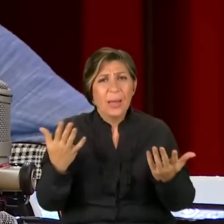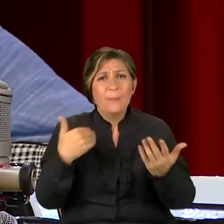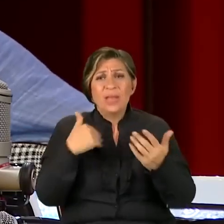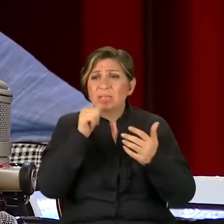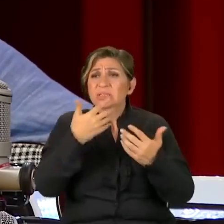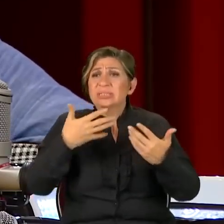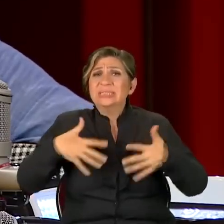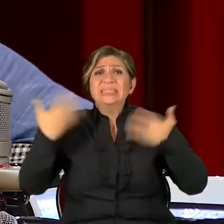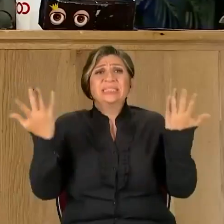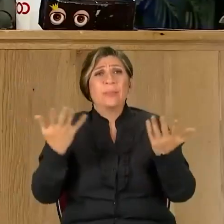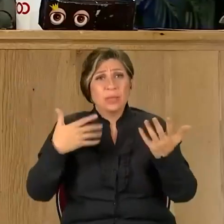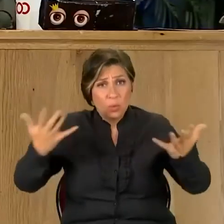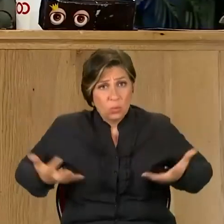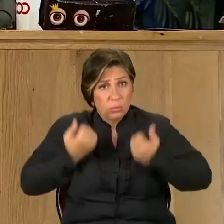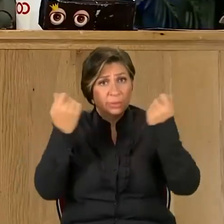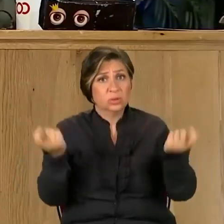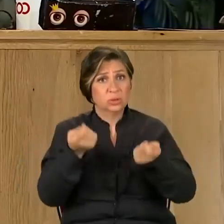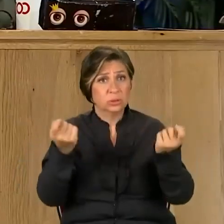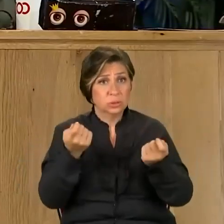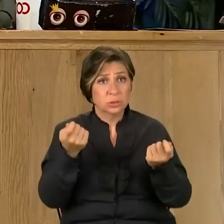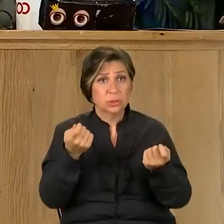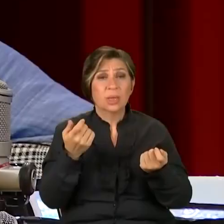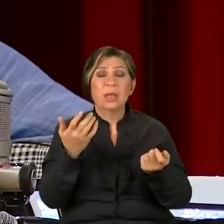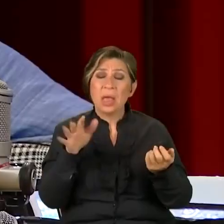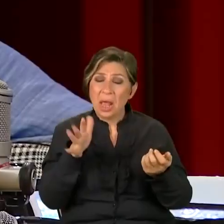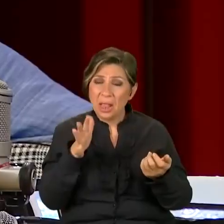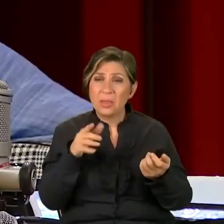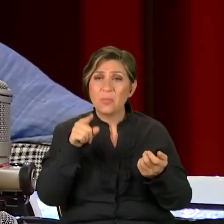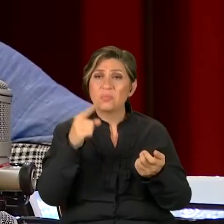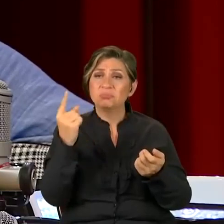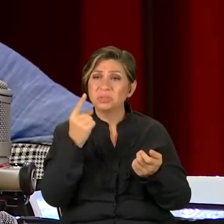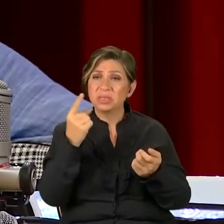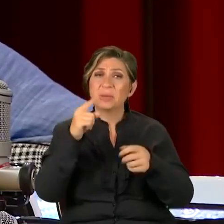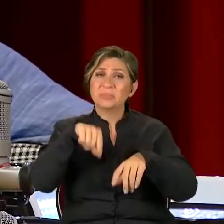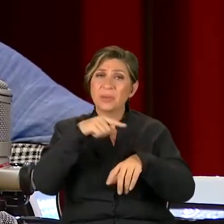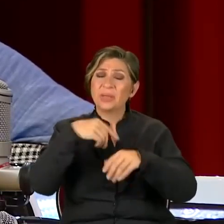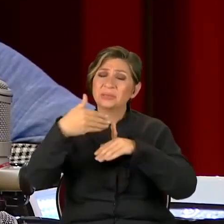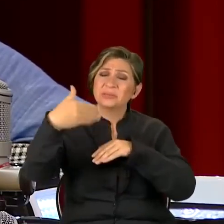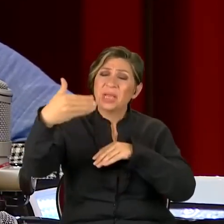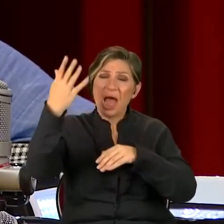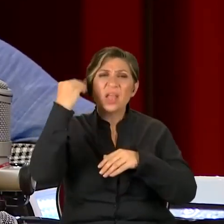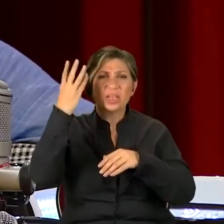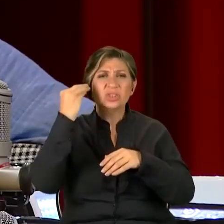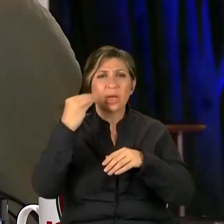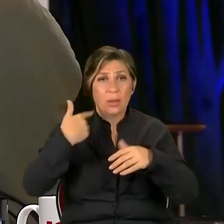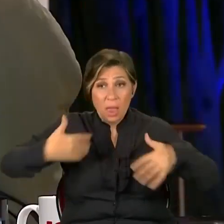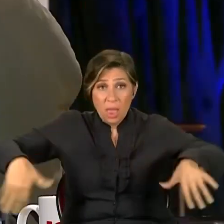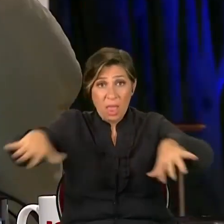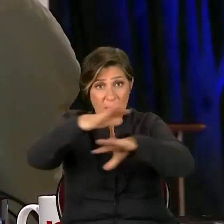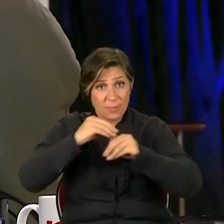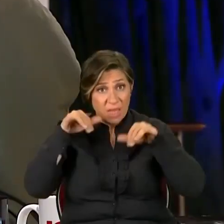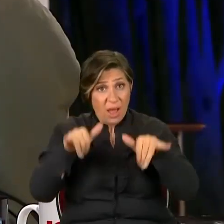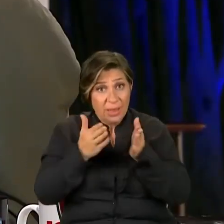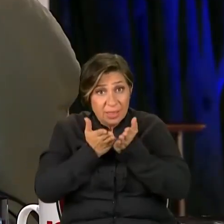beni hiç istemediği insanlar savunur hale geldi ki dedim herhalde bu bir şekilde bir zaman anlaşılacaktır yani biz hepimiz